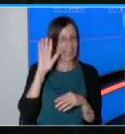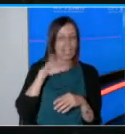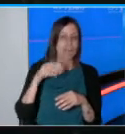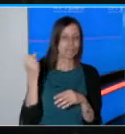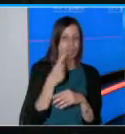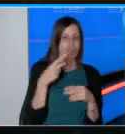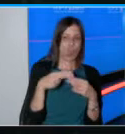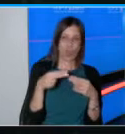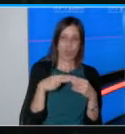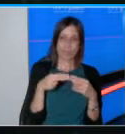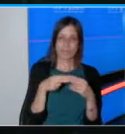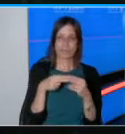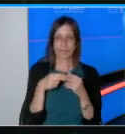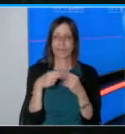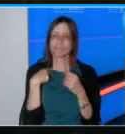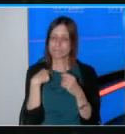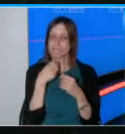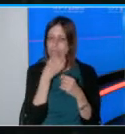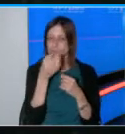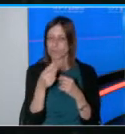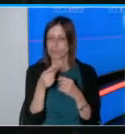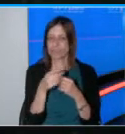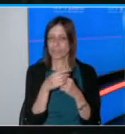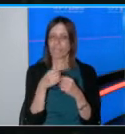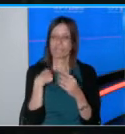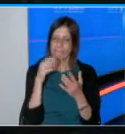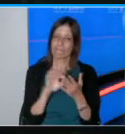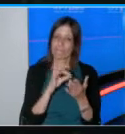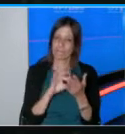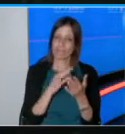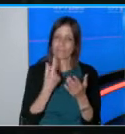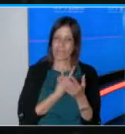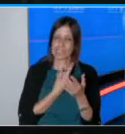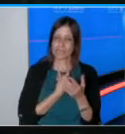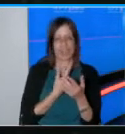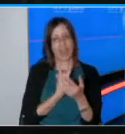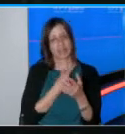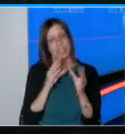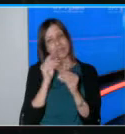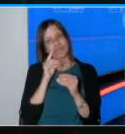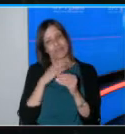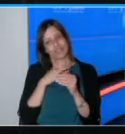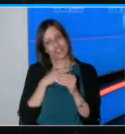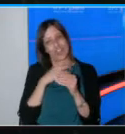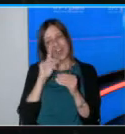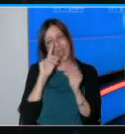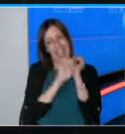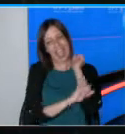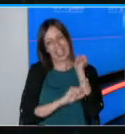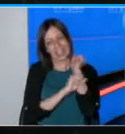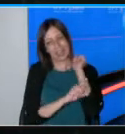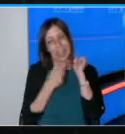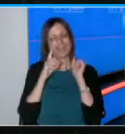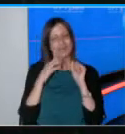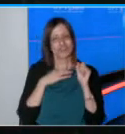הקרובים. זה קטע, כאילו, אני אשאל אותך שאלה. כן. אני כותב בעצמי, לעצמי, עם השם שלי, לא אקדמיה. אני,